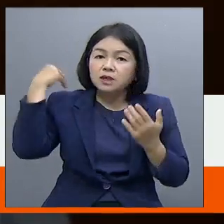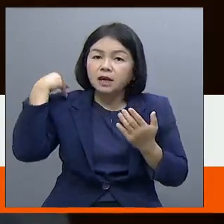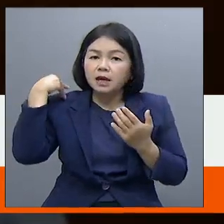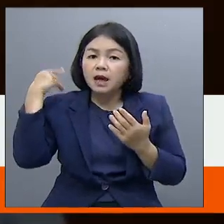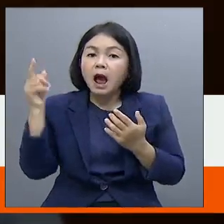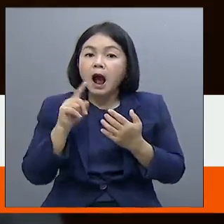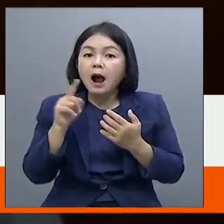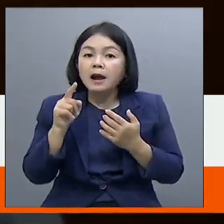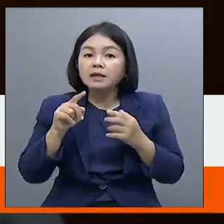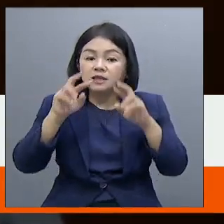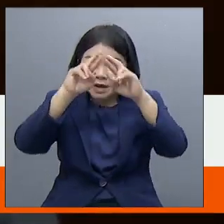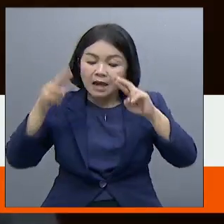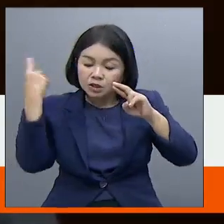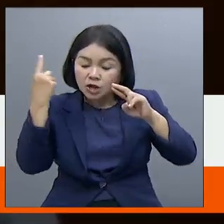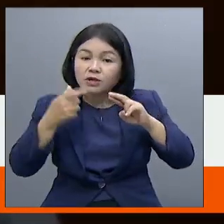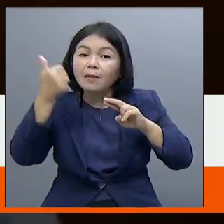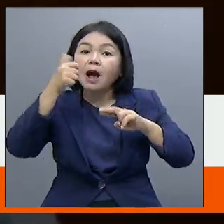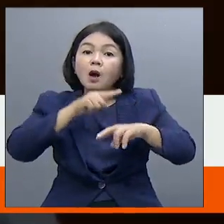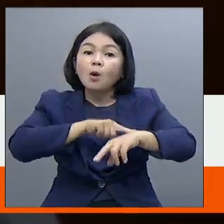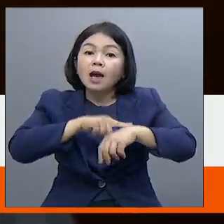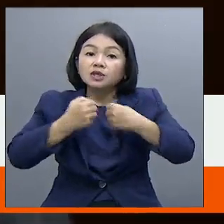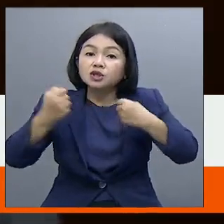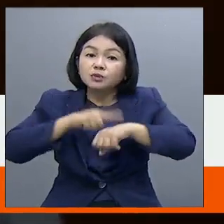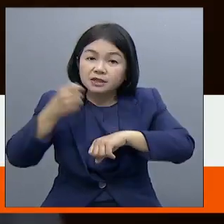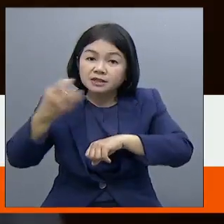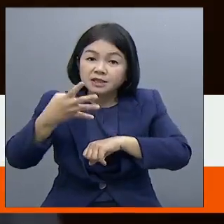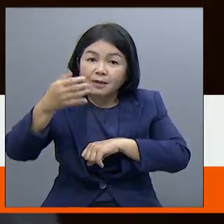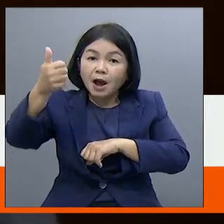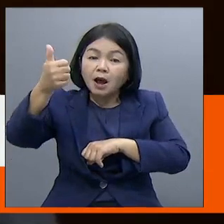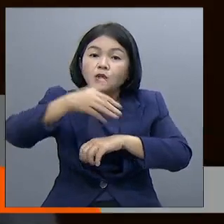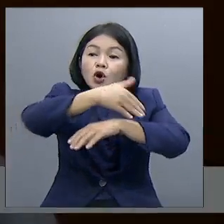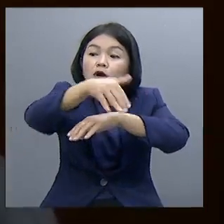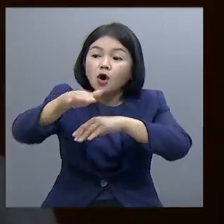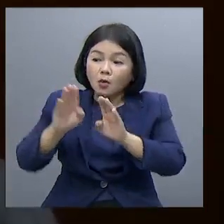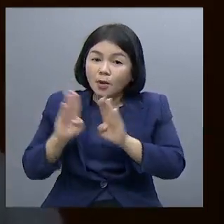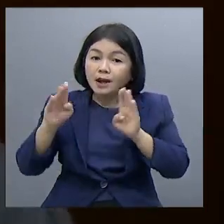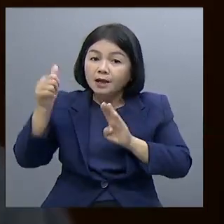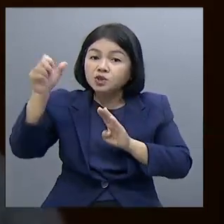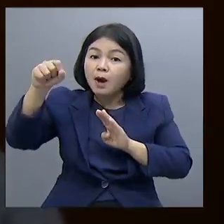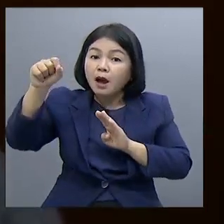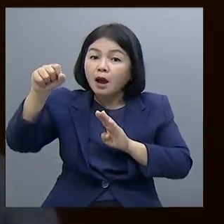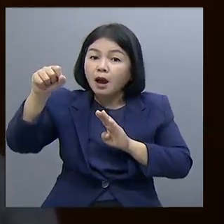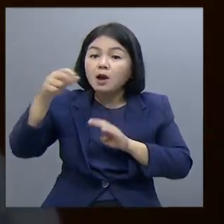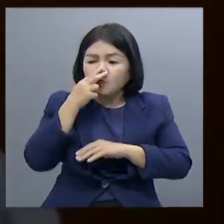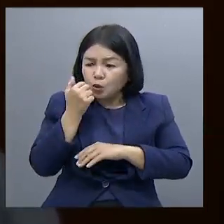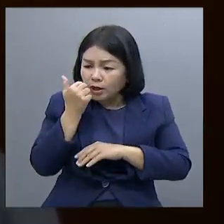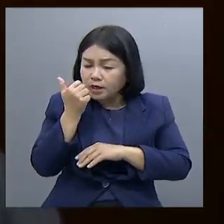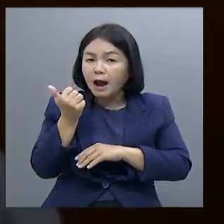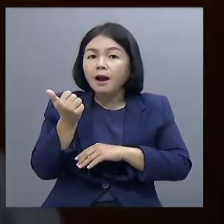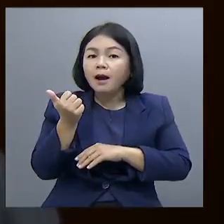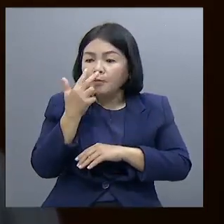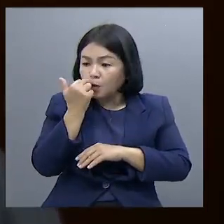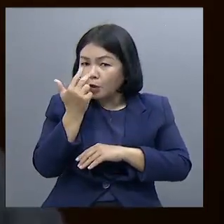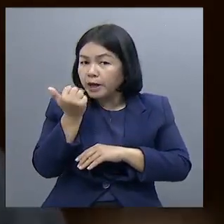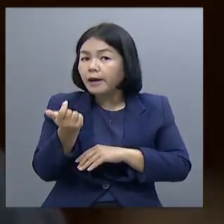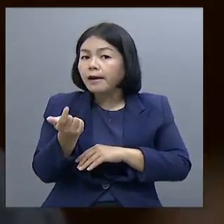สถานอย่างเงี้ยเปิดได้นะตีสี่นะ อยู่นอกโซนก็เปิดได้นะไปดูดีๆนะไปดูดีๆ เ